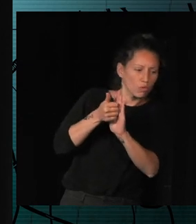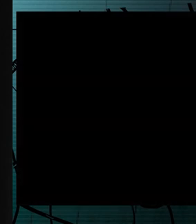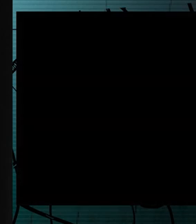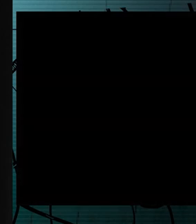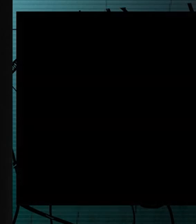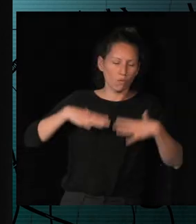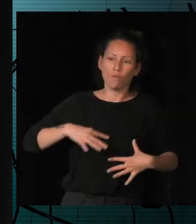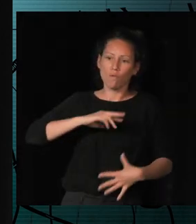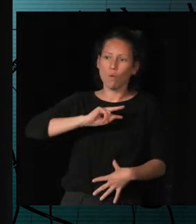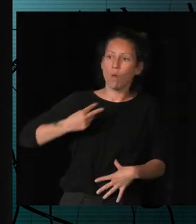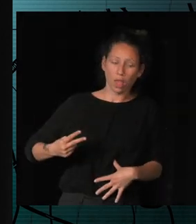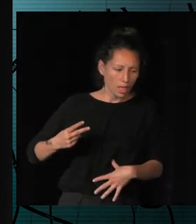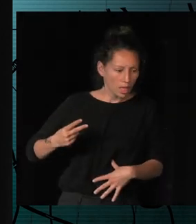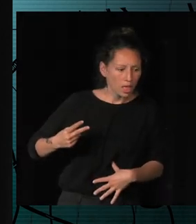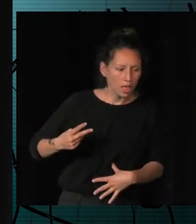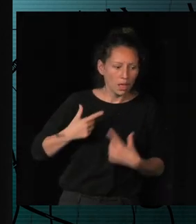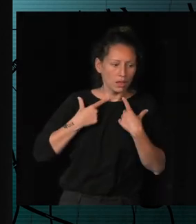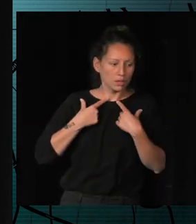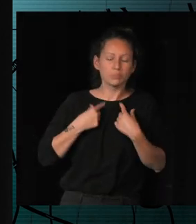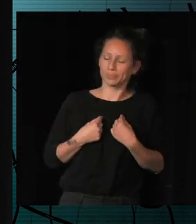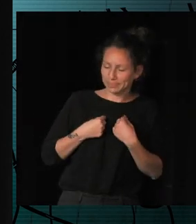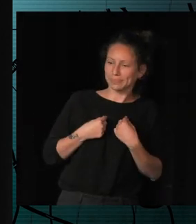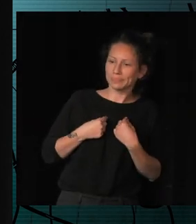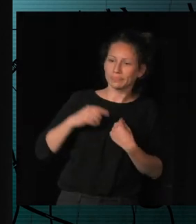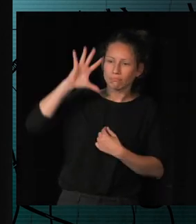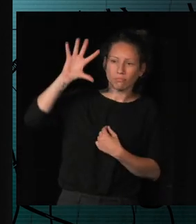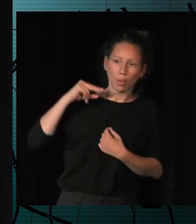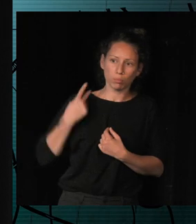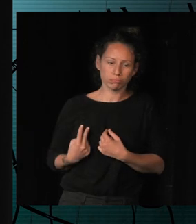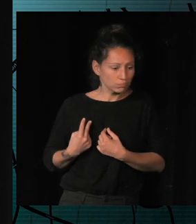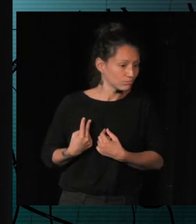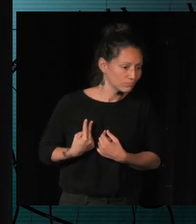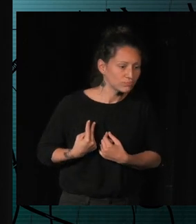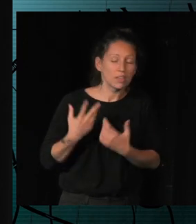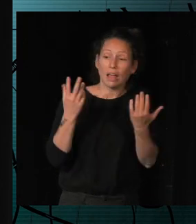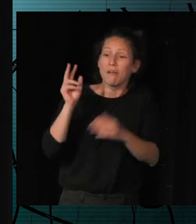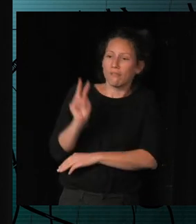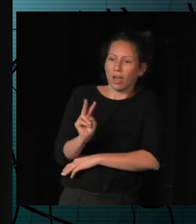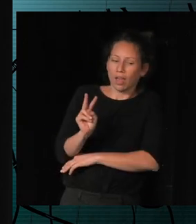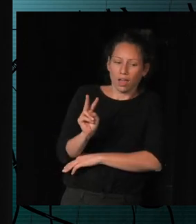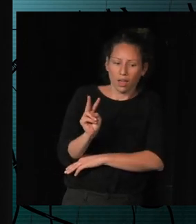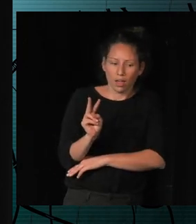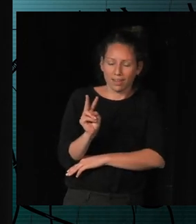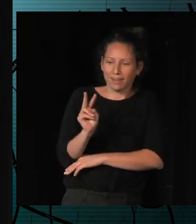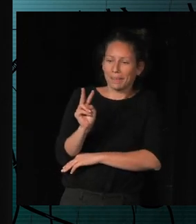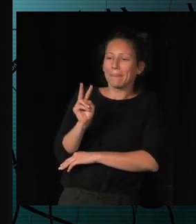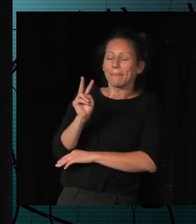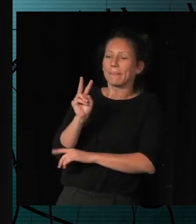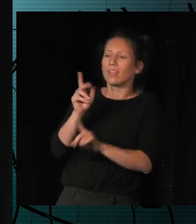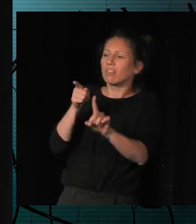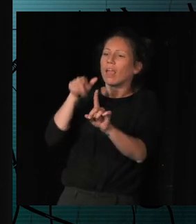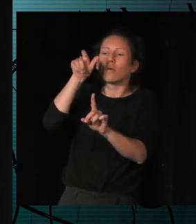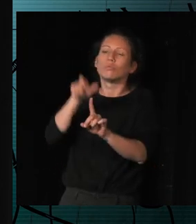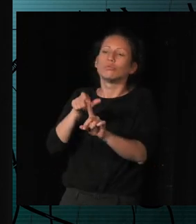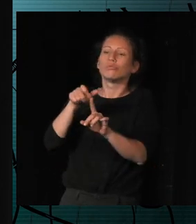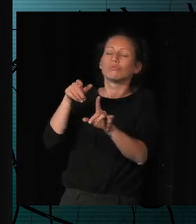euh de la de la secte en fait la secte de l'ordre alors c'est pas mentionné le mot la secte de l'ordre dans le film parce que c'est pas l'ordre en fait sur un trucèement diff sec Lord